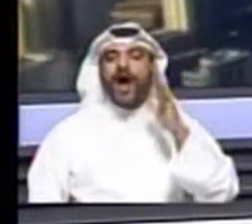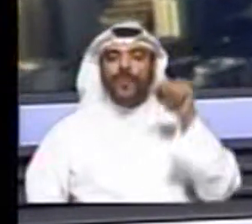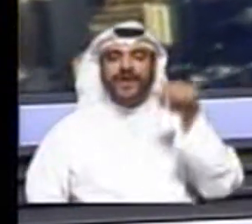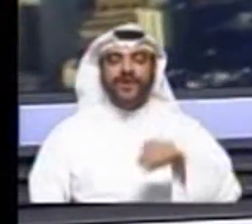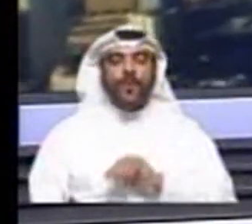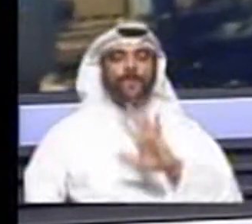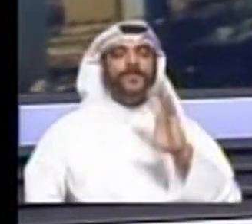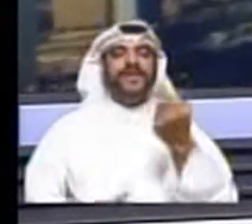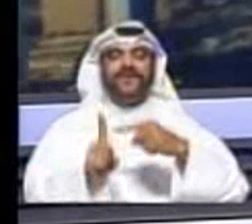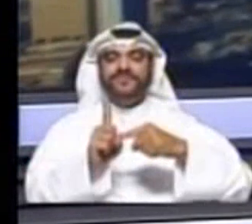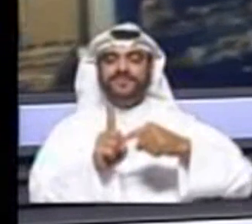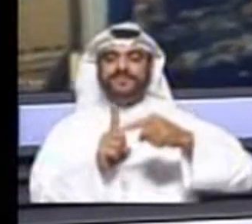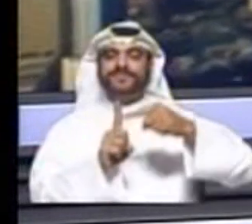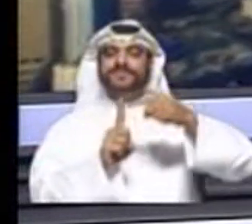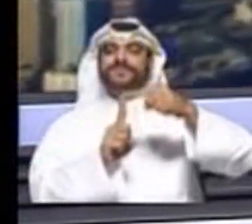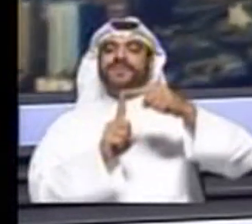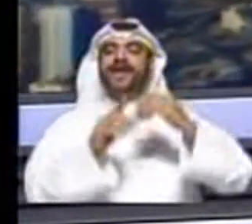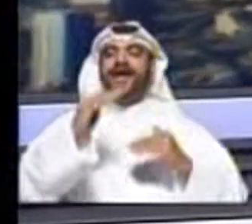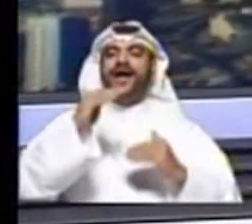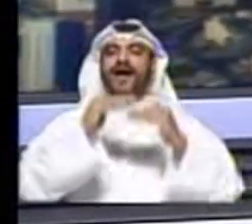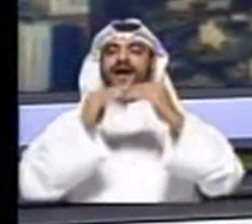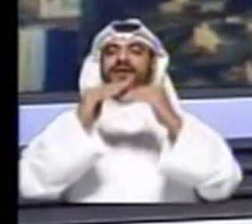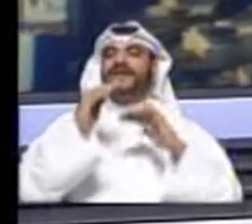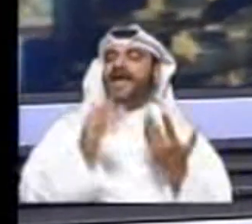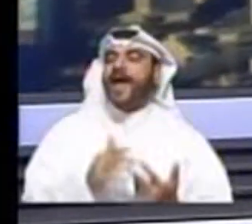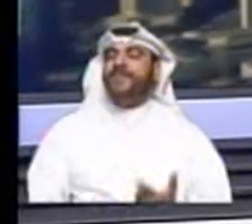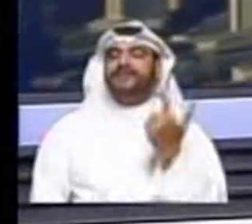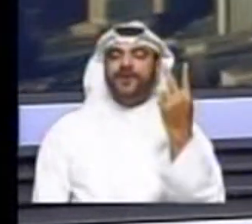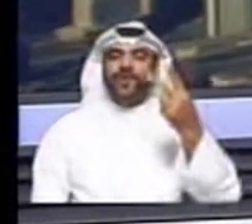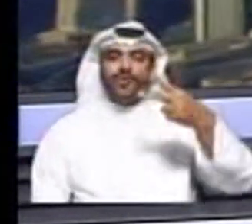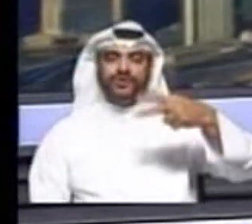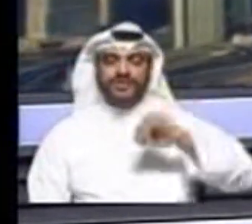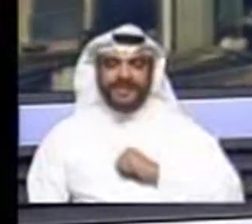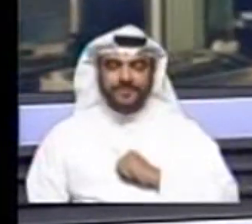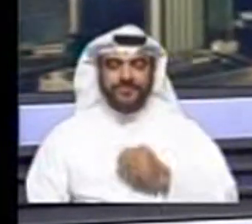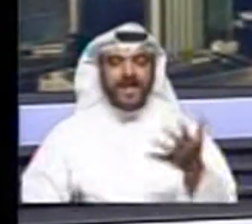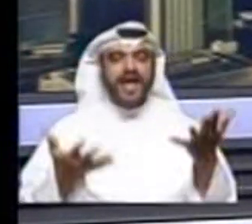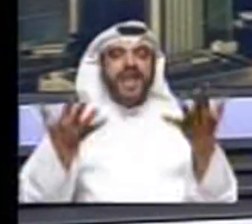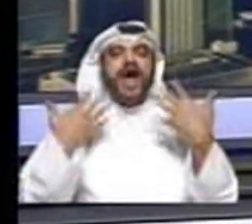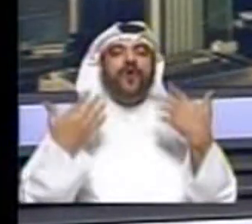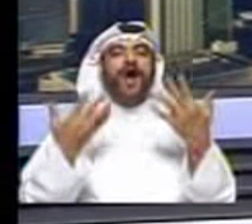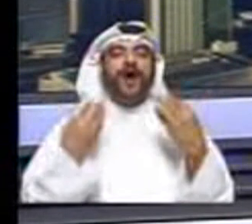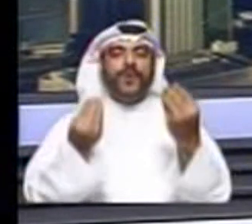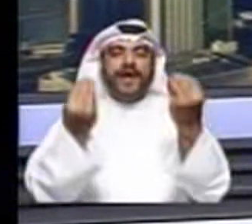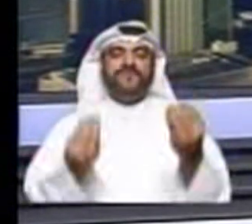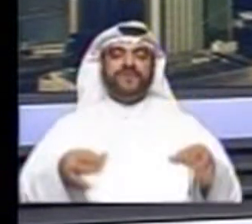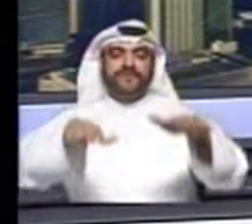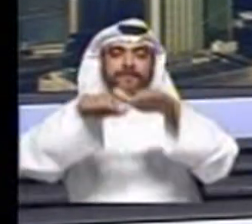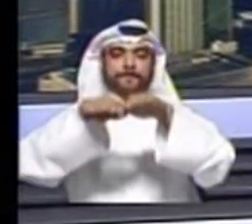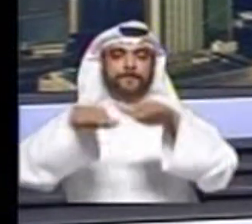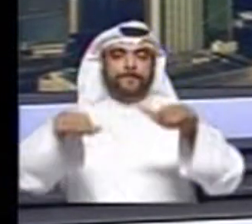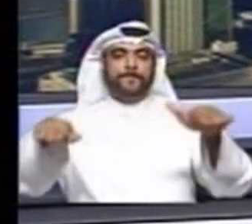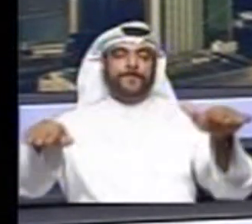إلى 27 درجة مئوية. الهواء جنوبي شرقي خفيف إلى معتدل السرعة، التراوح سرعتها ما بين 10 إلى 30 كيلومتر